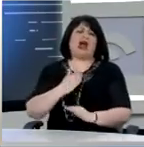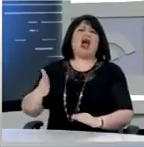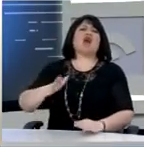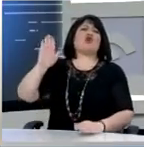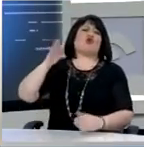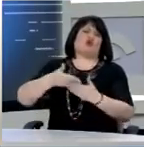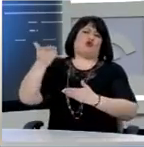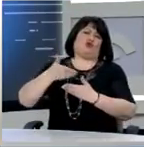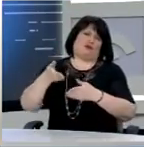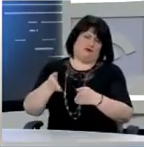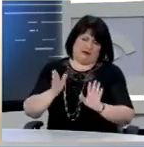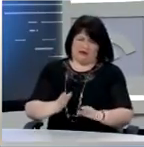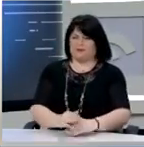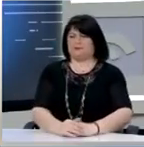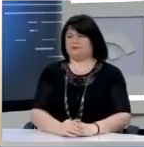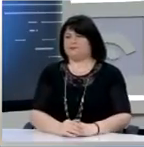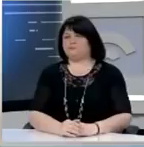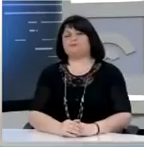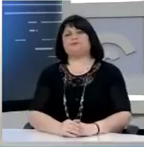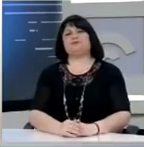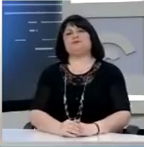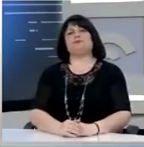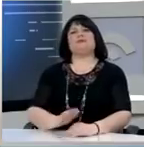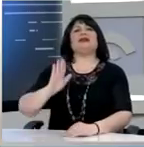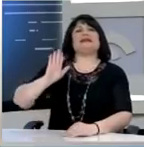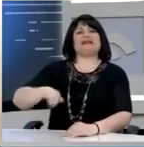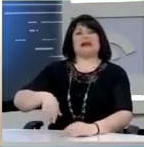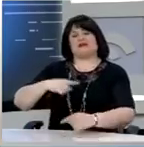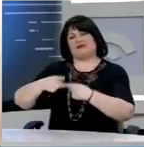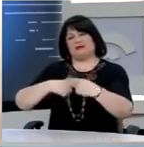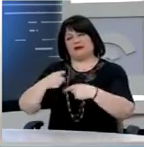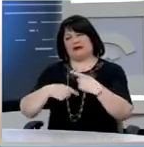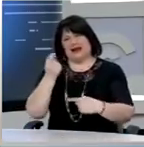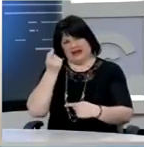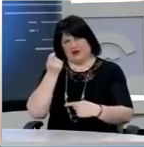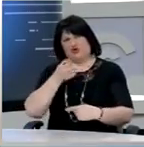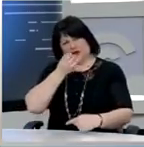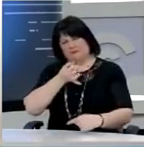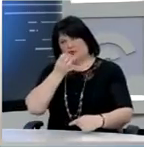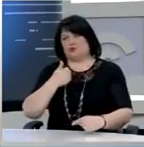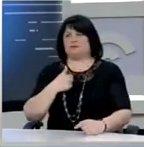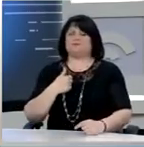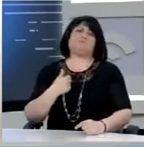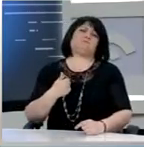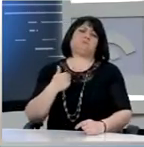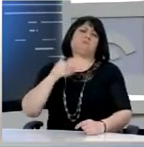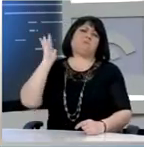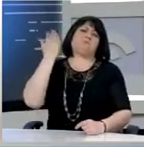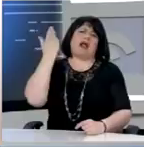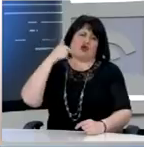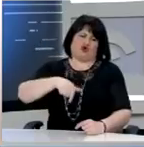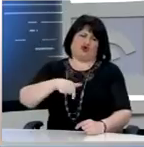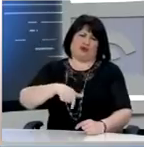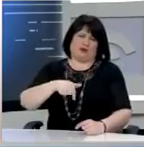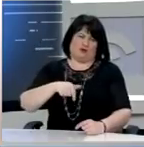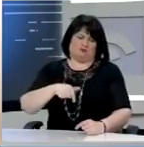έντυπα. Και μια τελευταία βιωματική εμπειρία, επιτρέψτε μου, από τους παλιότερους ίσως αυτή